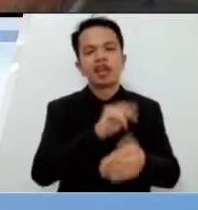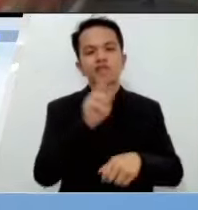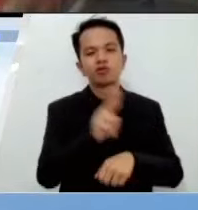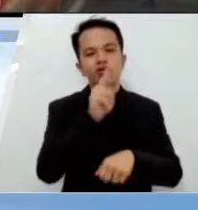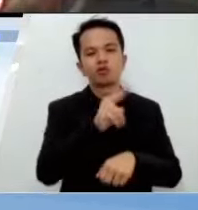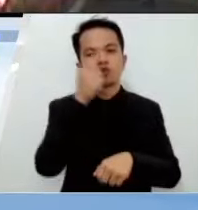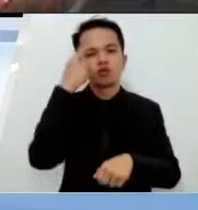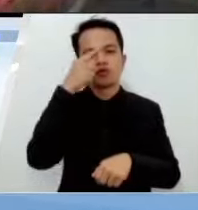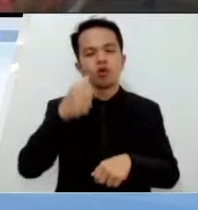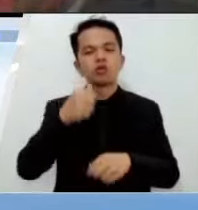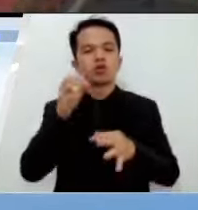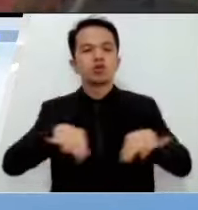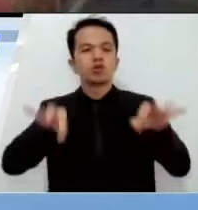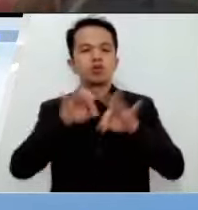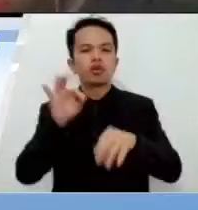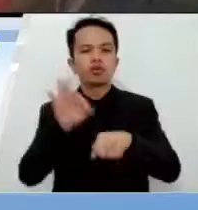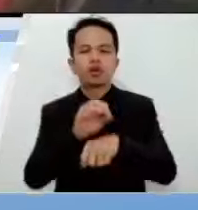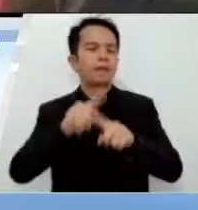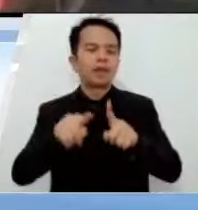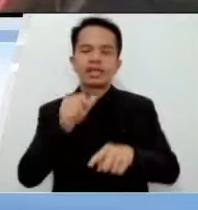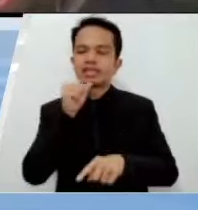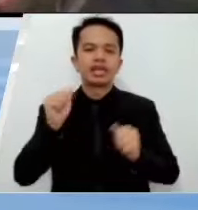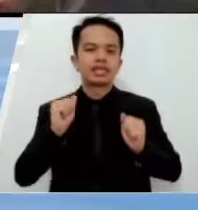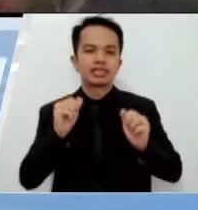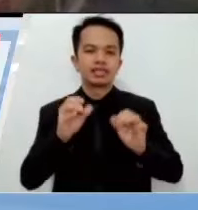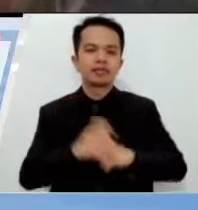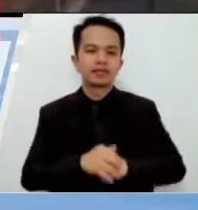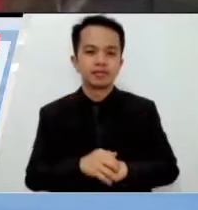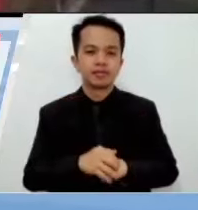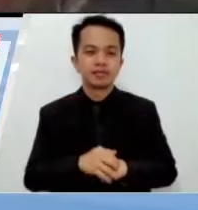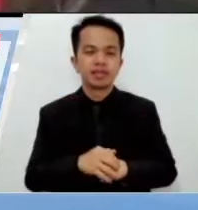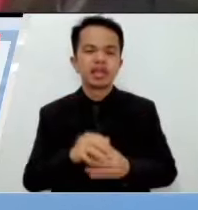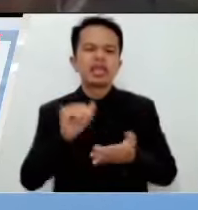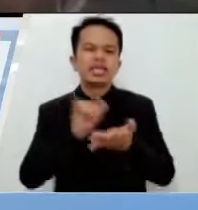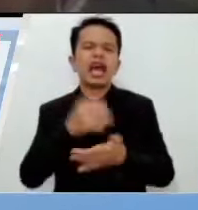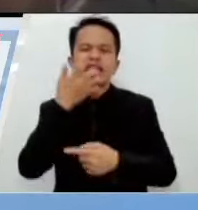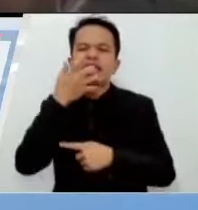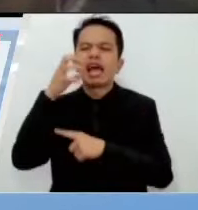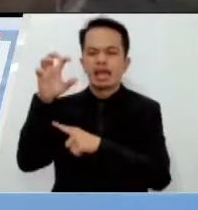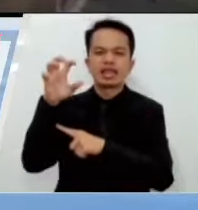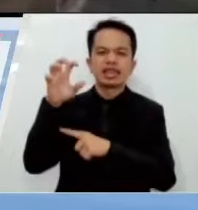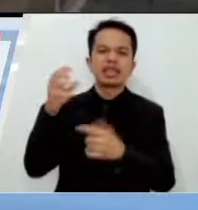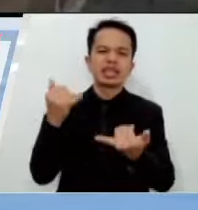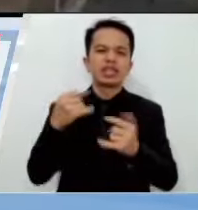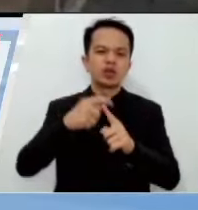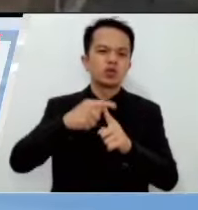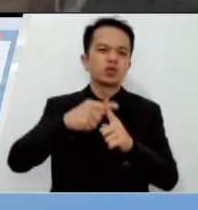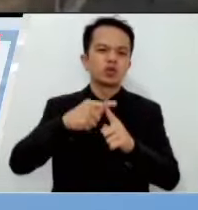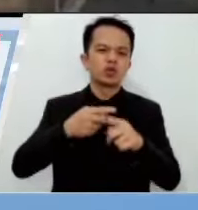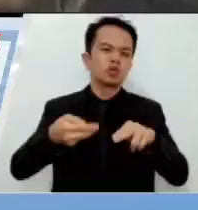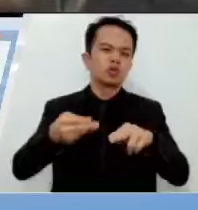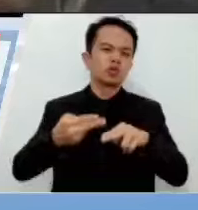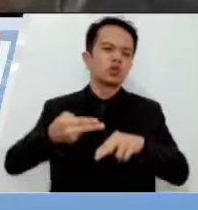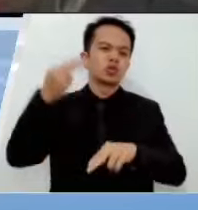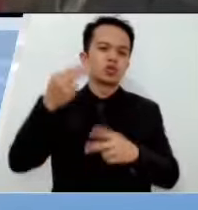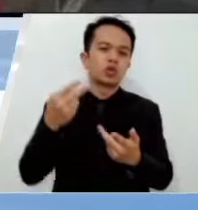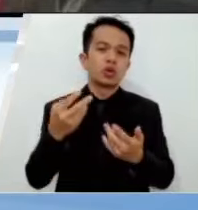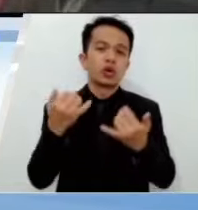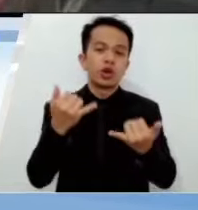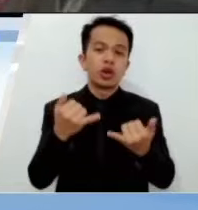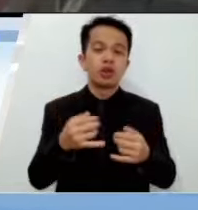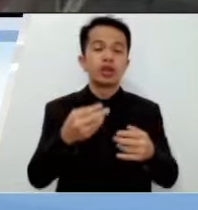hindi kasama ang aircon. It's really because of the heat index. Now, itong heat na to, trinato siya ng ating circuit breaker